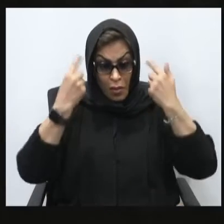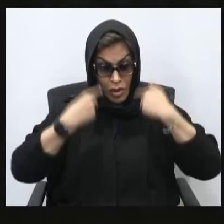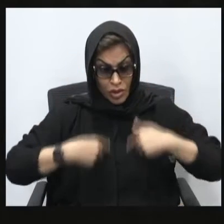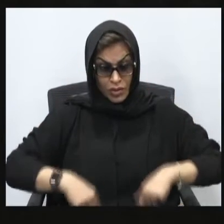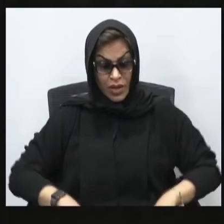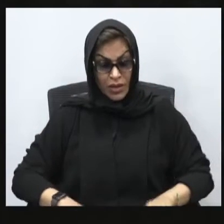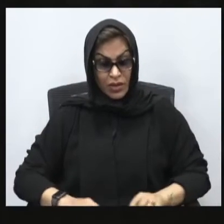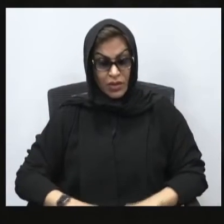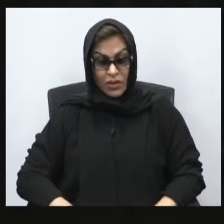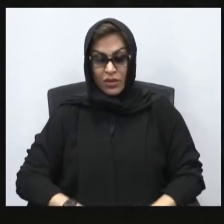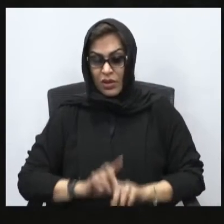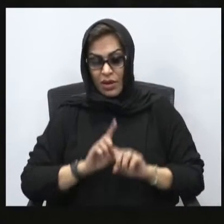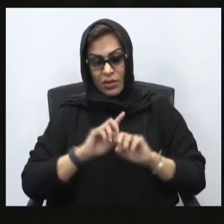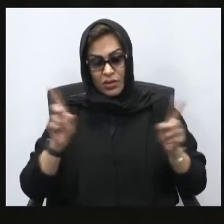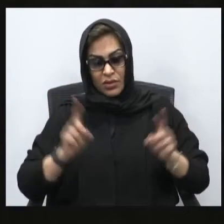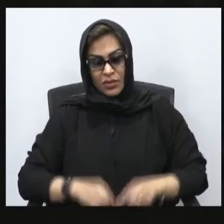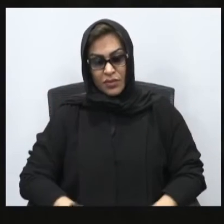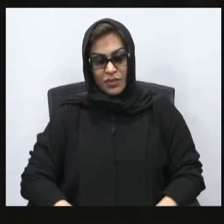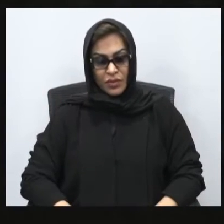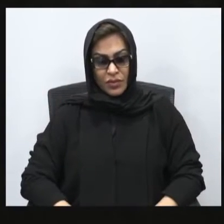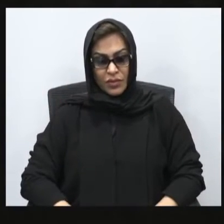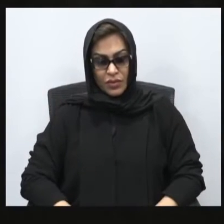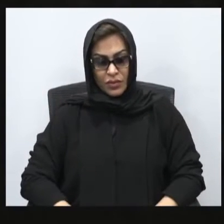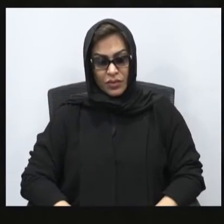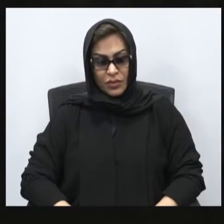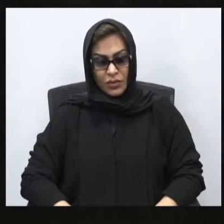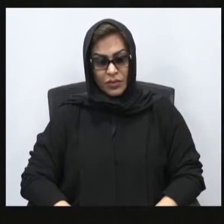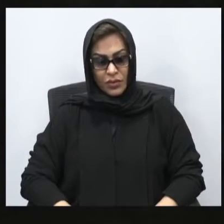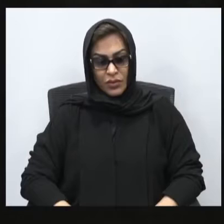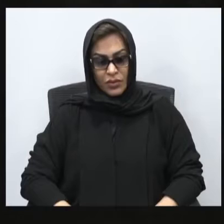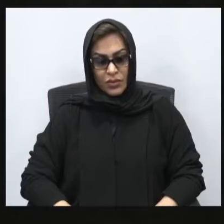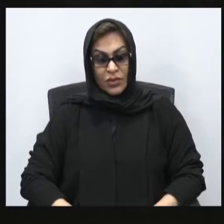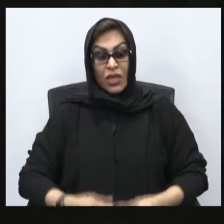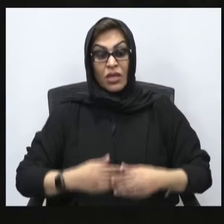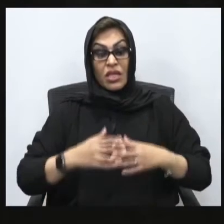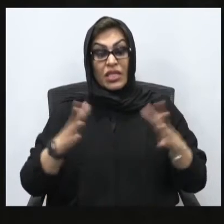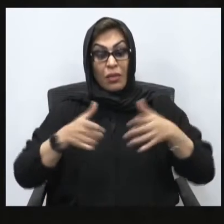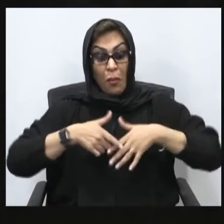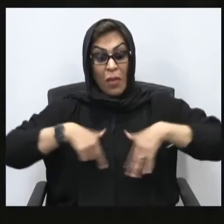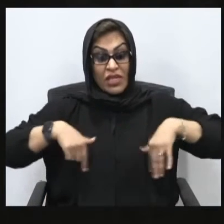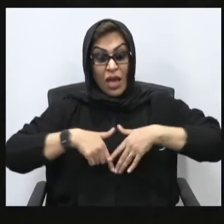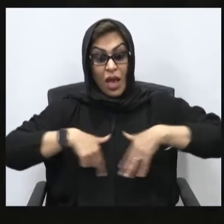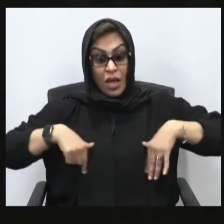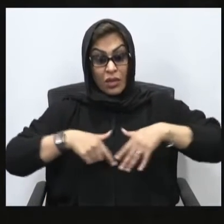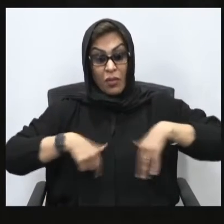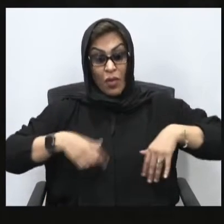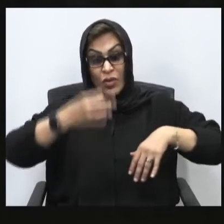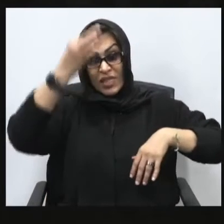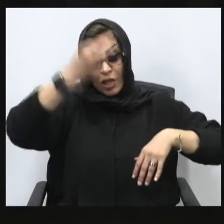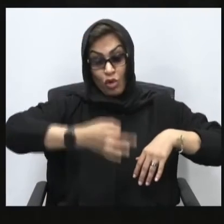الجسم لا لذلك نحتاج ان نزيد مساحه مين